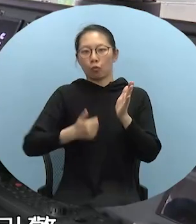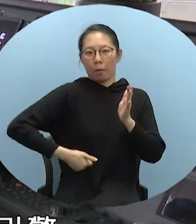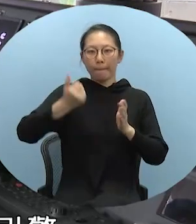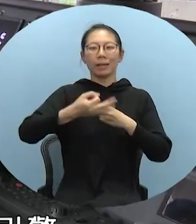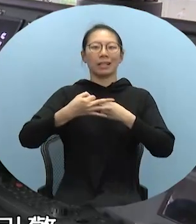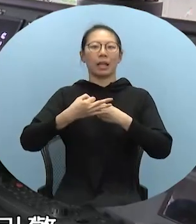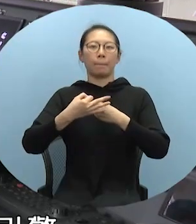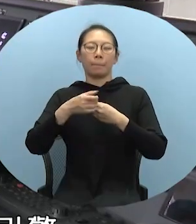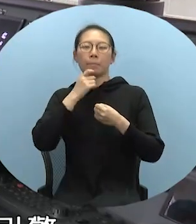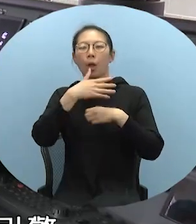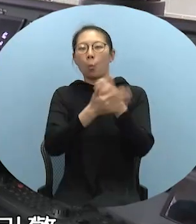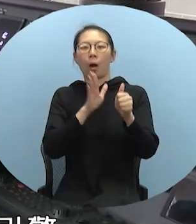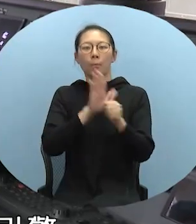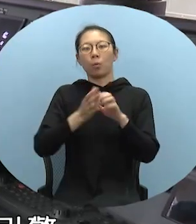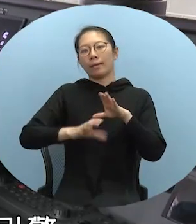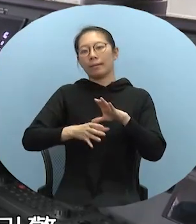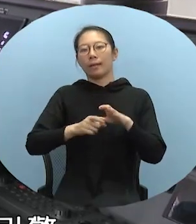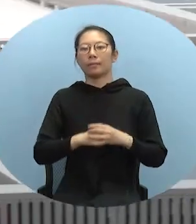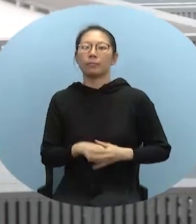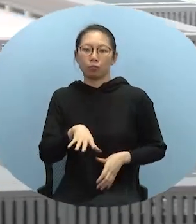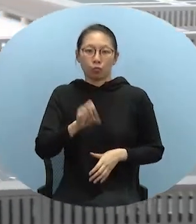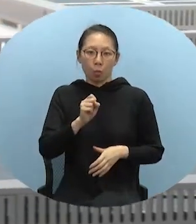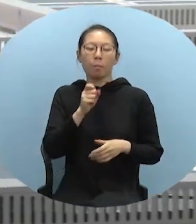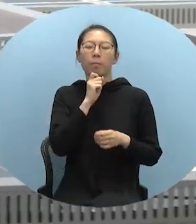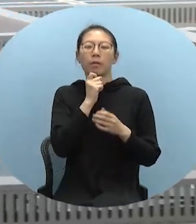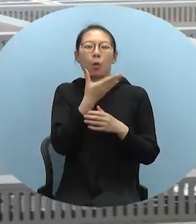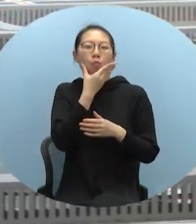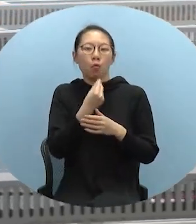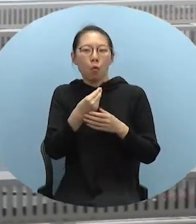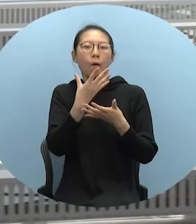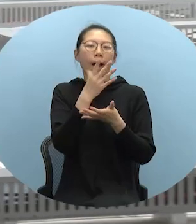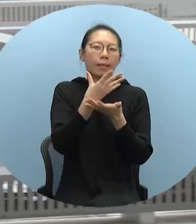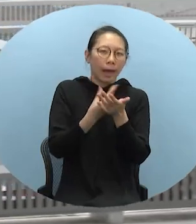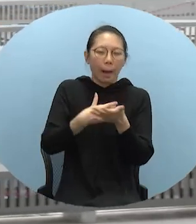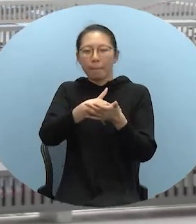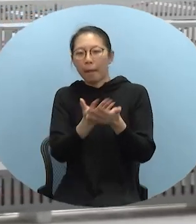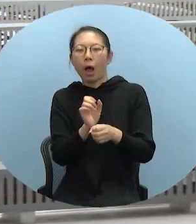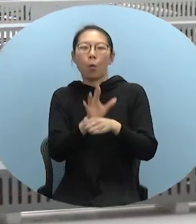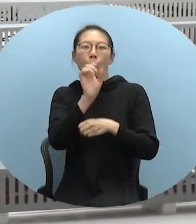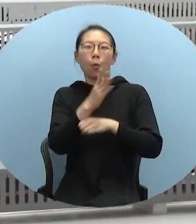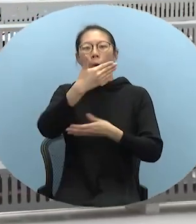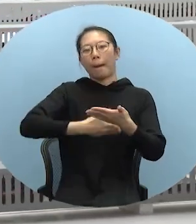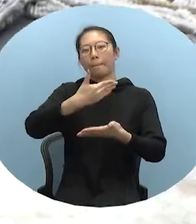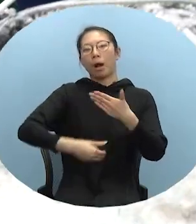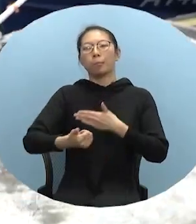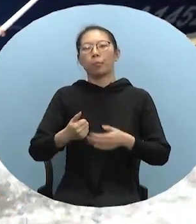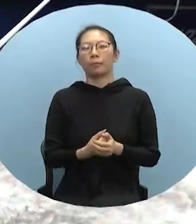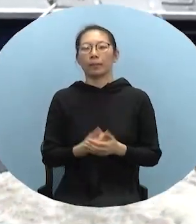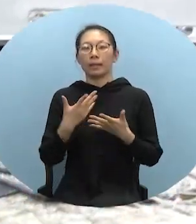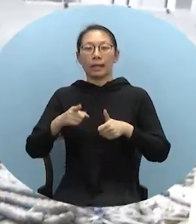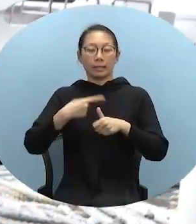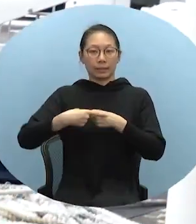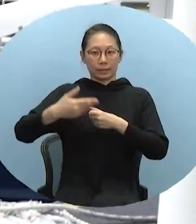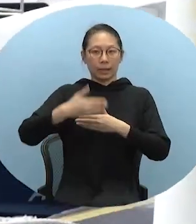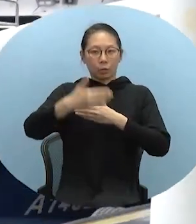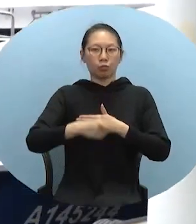3級別的標準的環保引擎，減低碳氧化物的排放。 計劃第一階段6